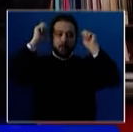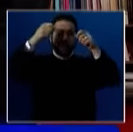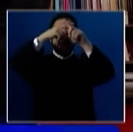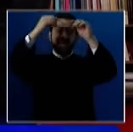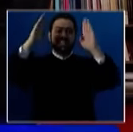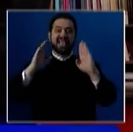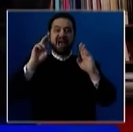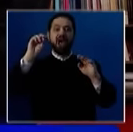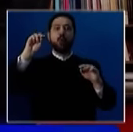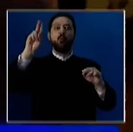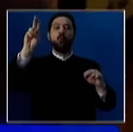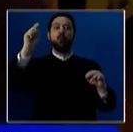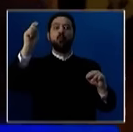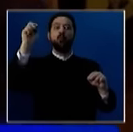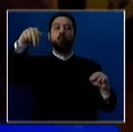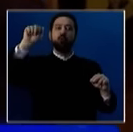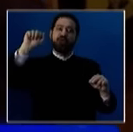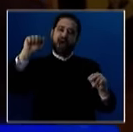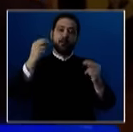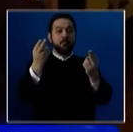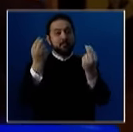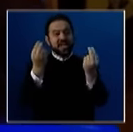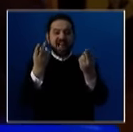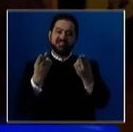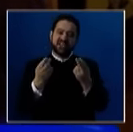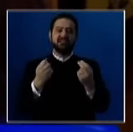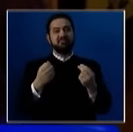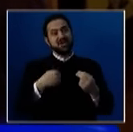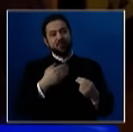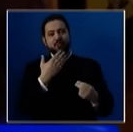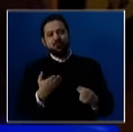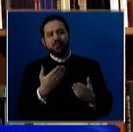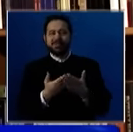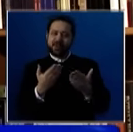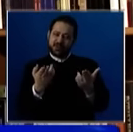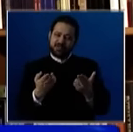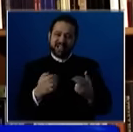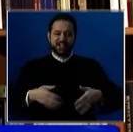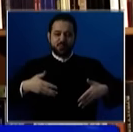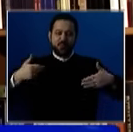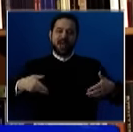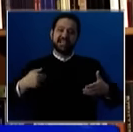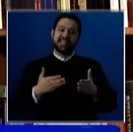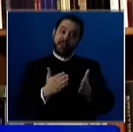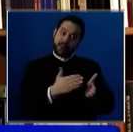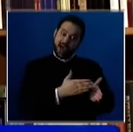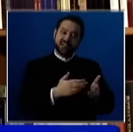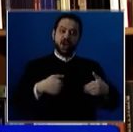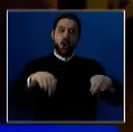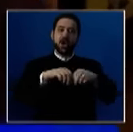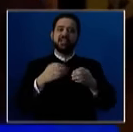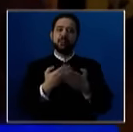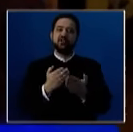Părinte Protosinghel. Vă mulțumesc pentru invitație și bucuria este de partea noastră, pentru că